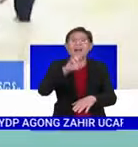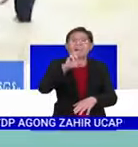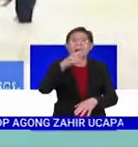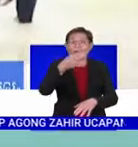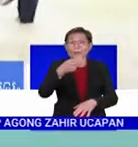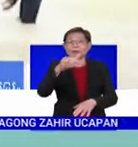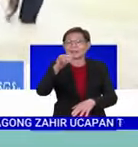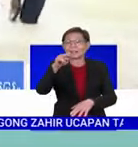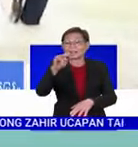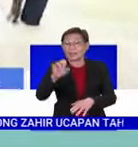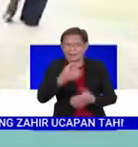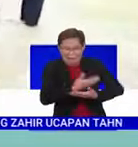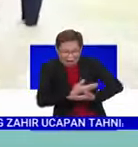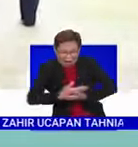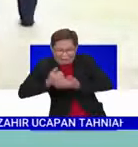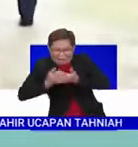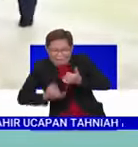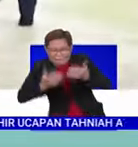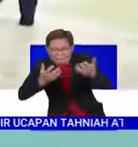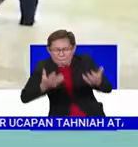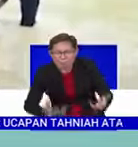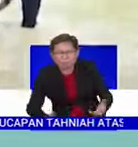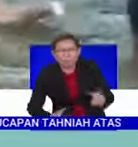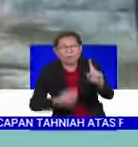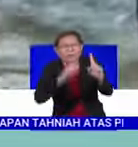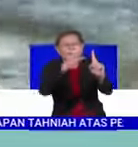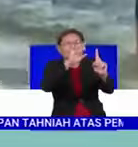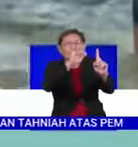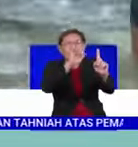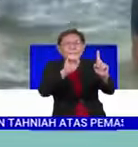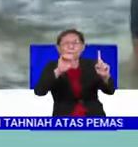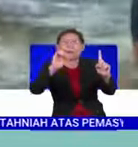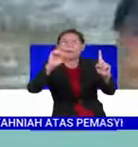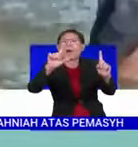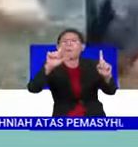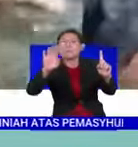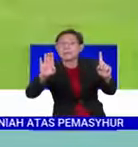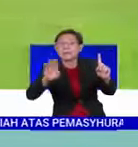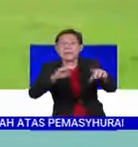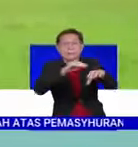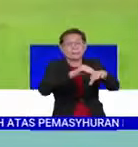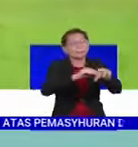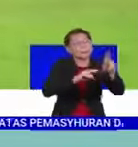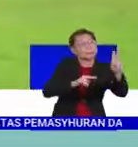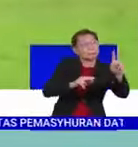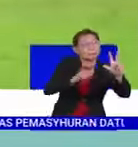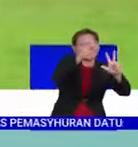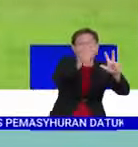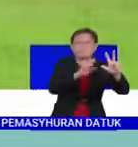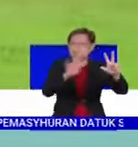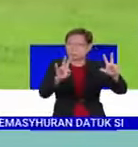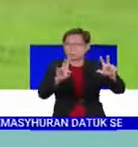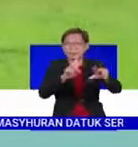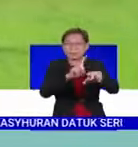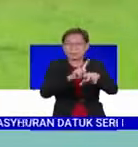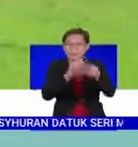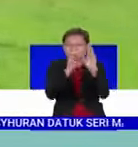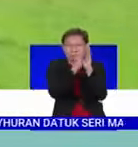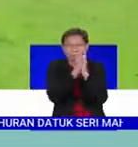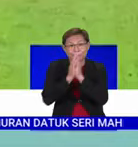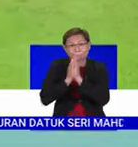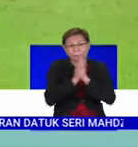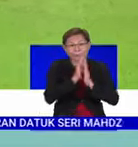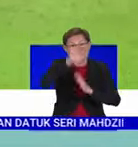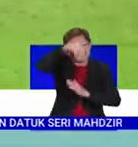Anak gajah putih itu dilahirkan dengan berat badan kira-kira 180 paun pada 23 Julai lalu. Di Myanmar, spesies